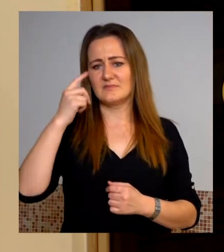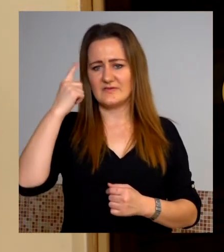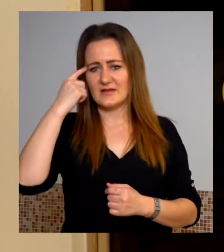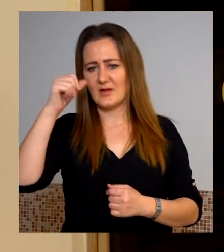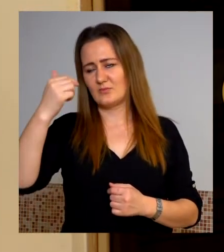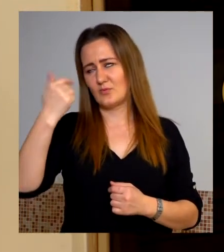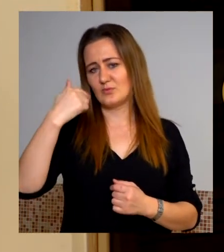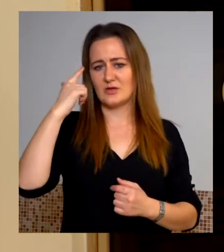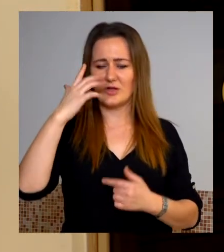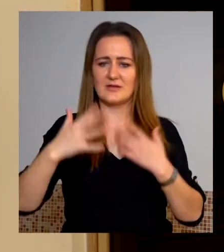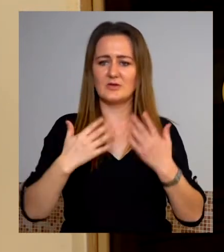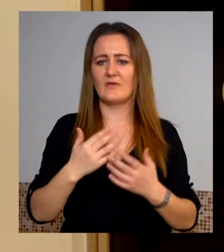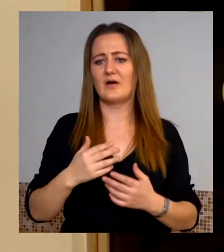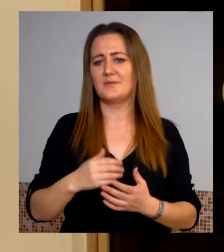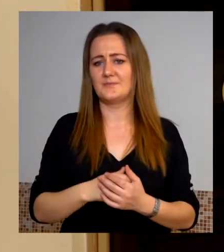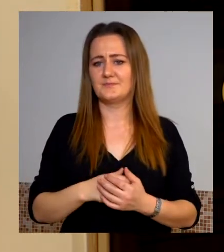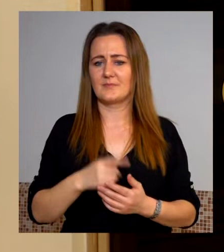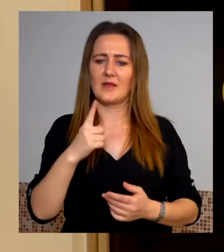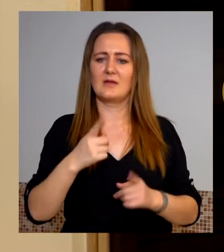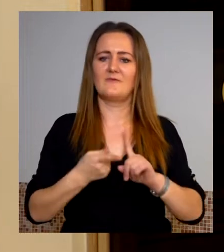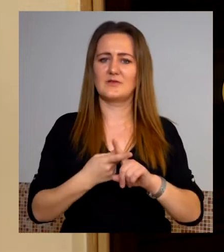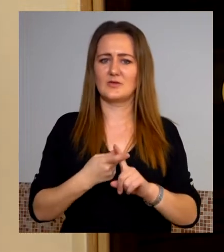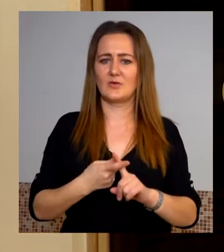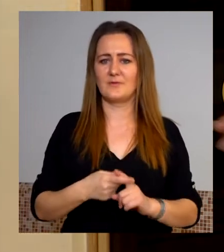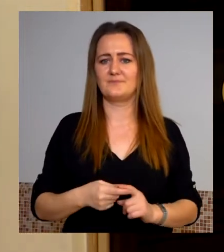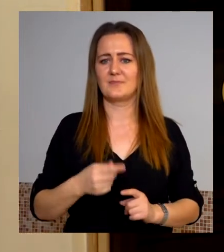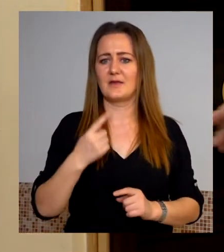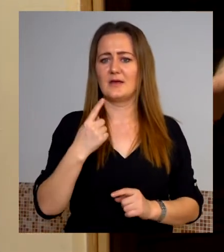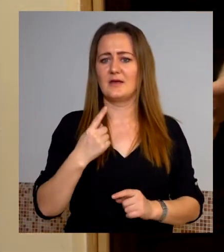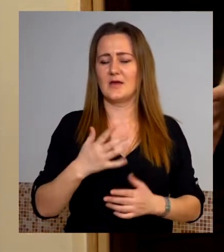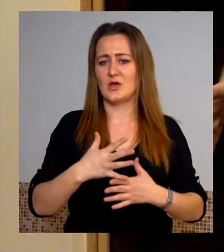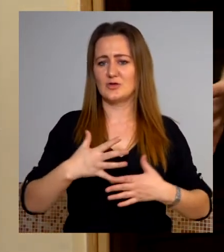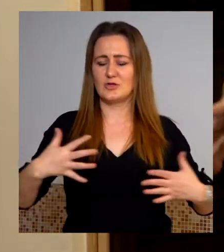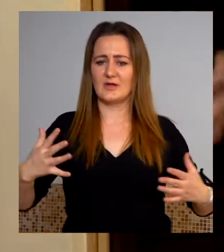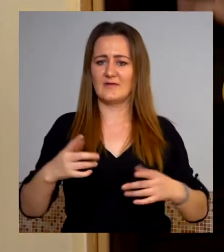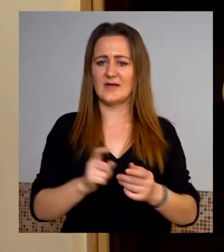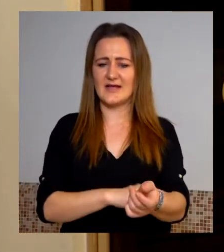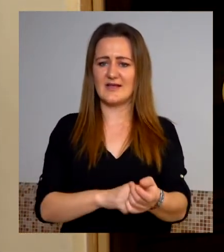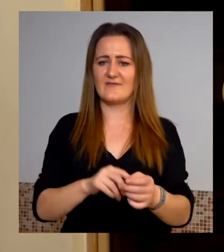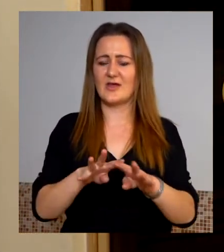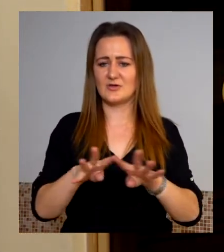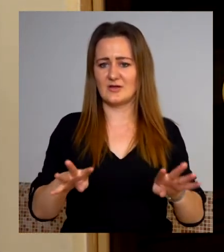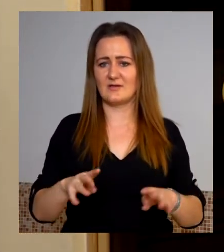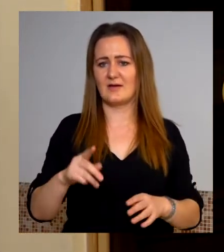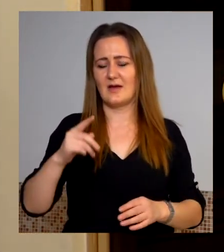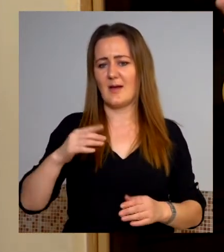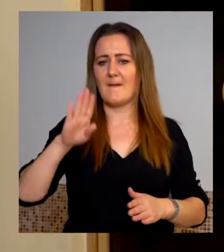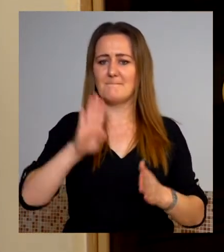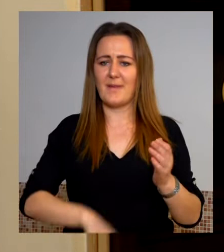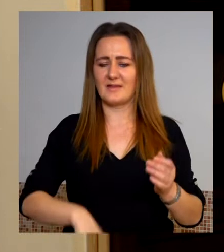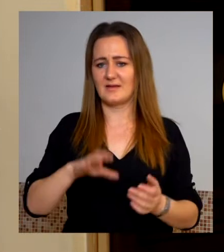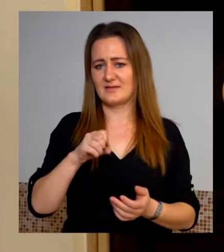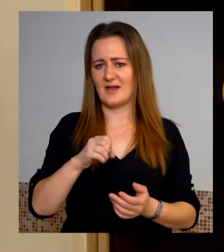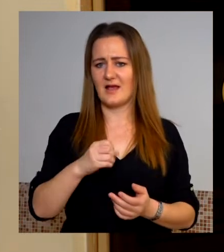razini, ali vam je jasno šta vam se dešava i na fizičkoj. Znači, šire vam se krvne žile, pada vam tlak, i